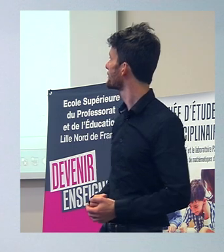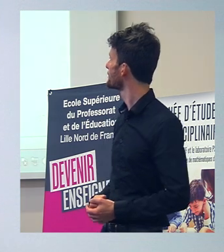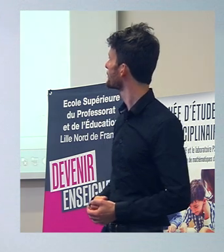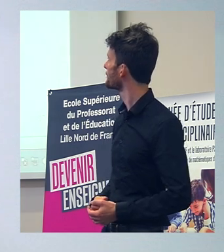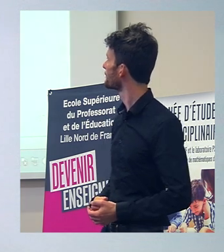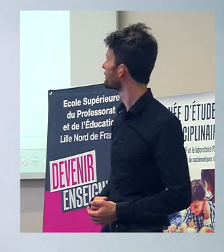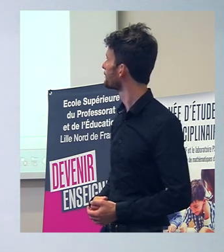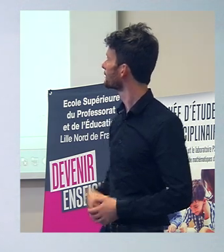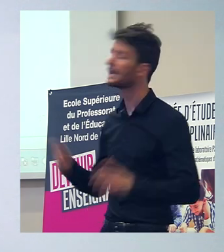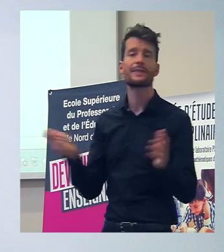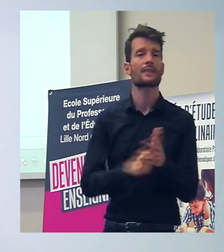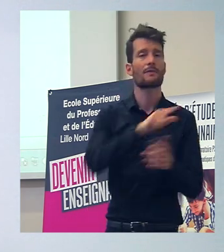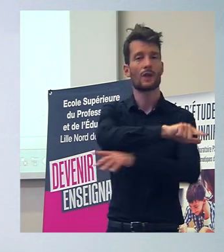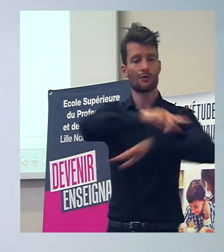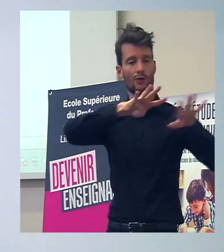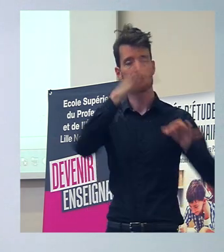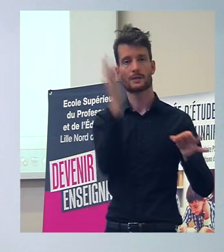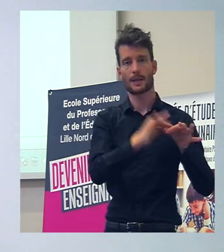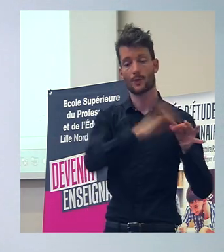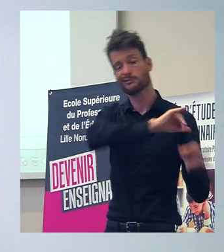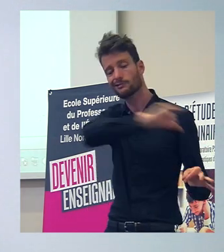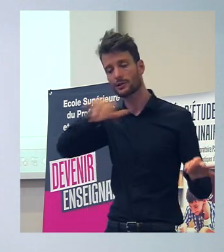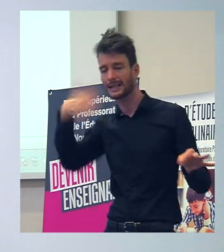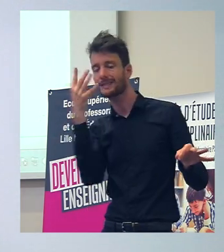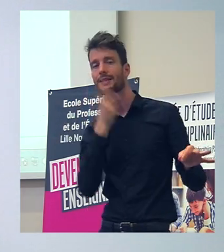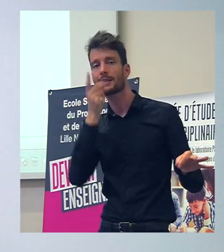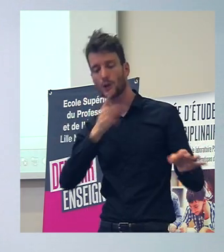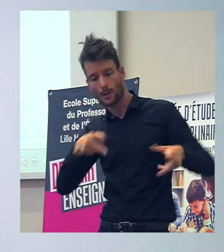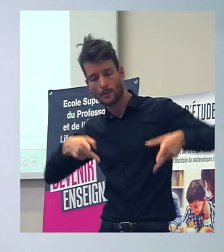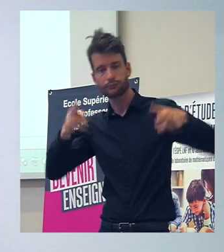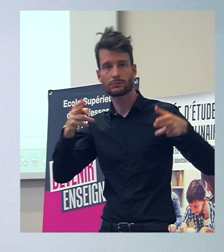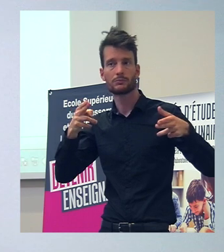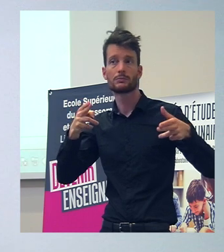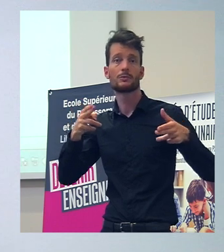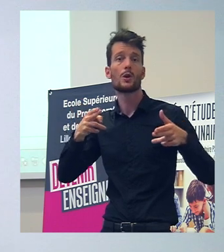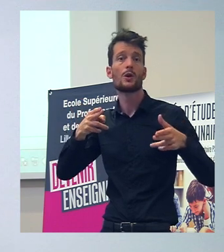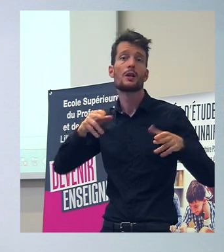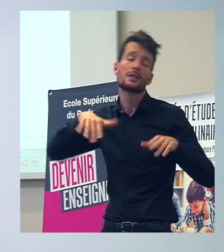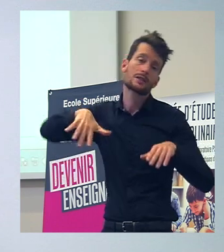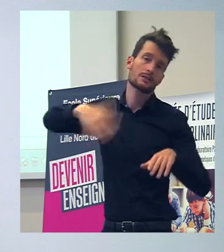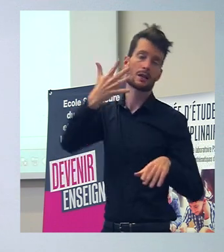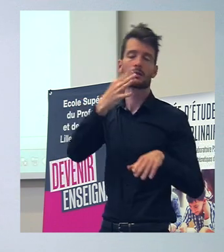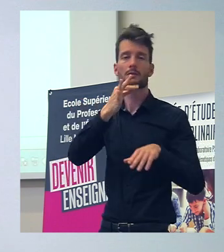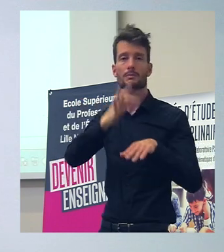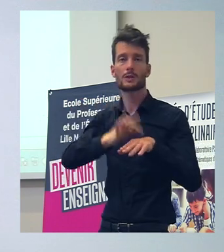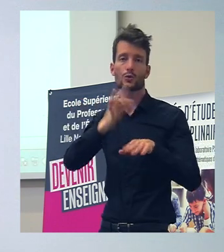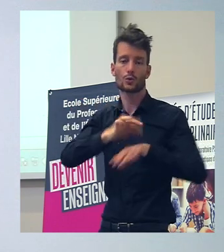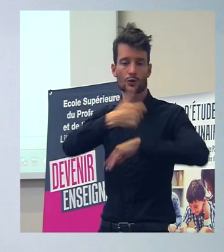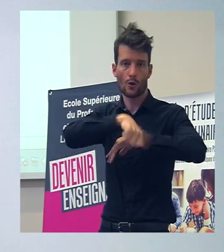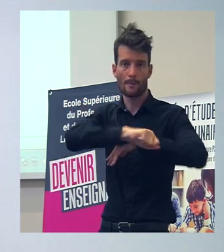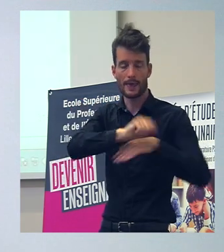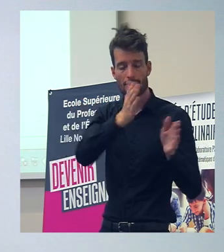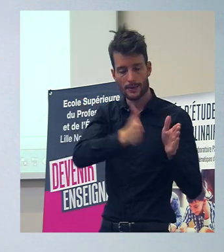du 29 septembre au 15 décembre à raison d'un quart d'heure par